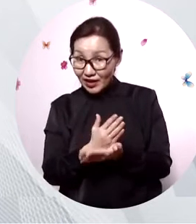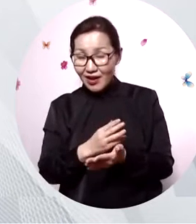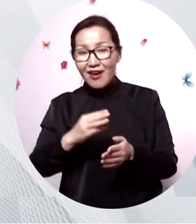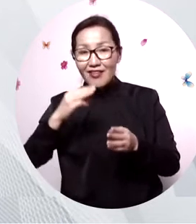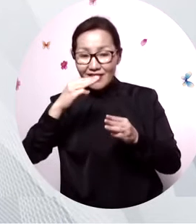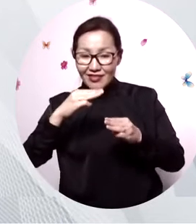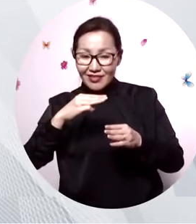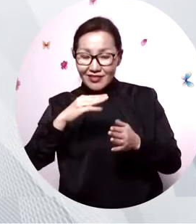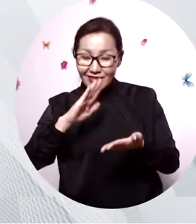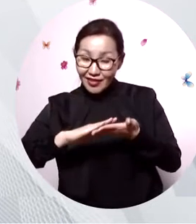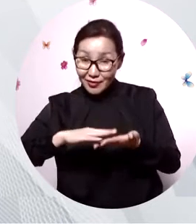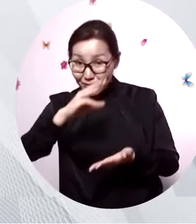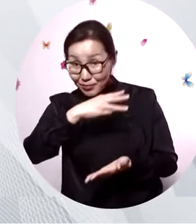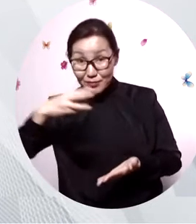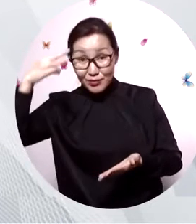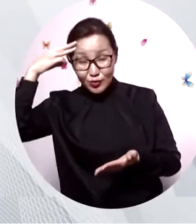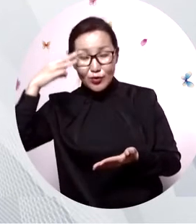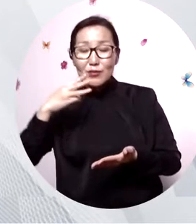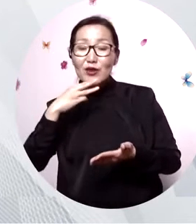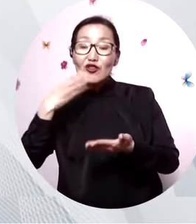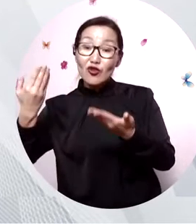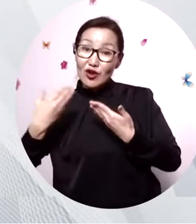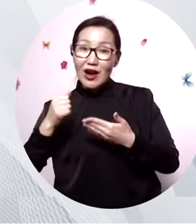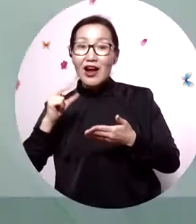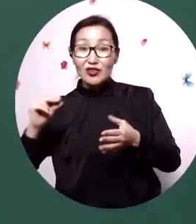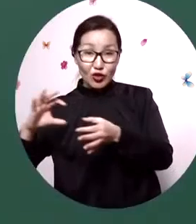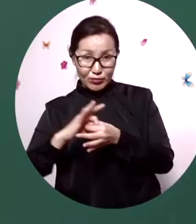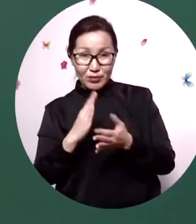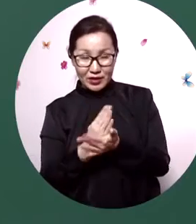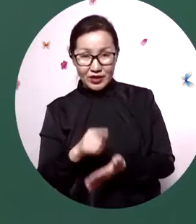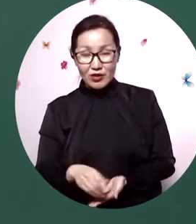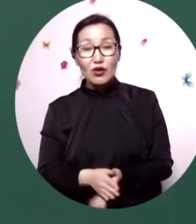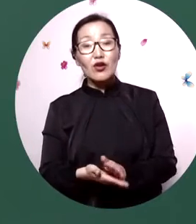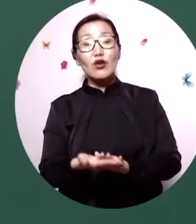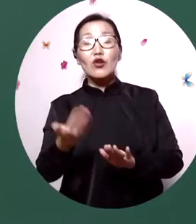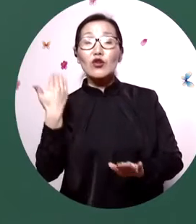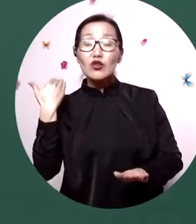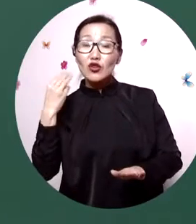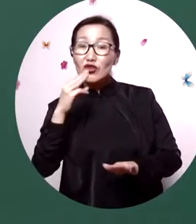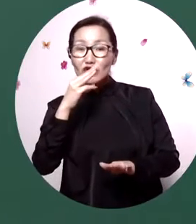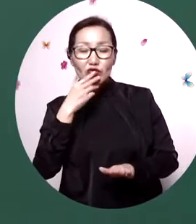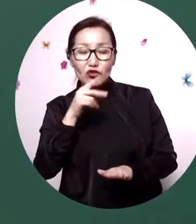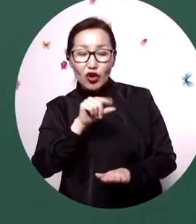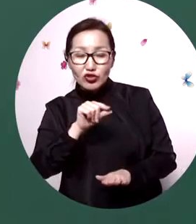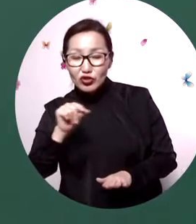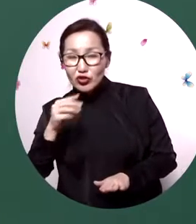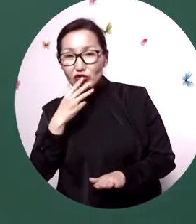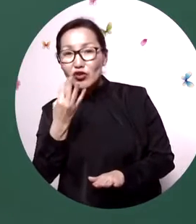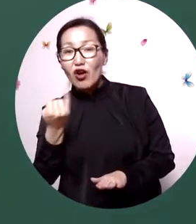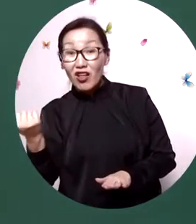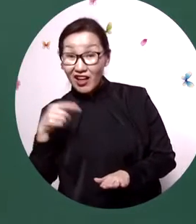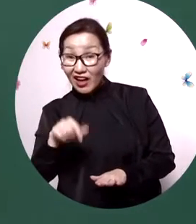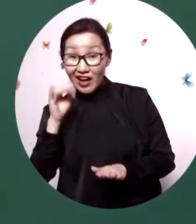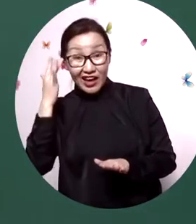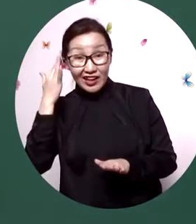мэдхүн мэдээлэл өгөх ач холбогдолтой байна. За, эдгээр эхийг бид нар өмнө нь тооч харгаар бичдэг